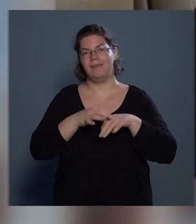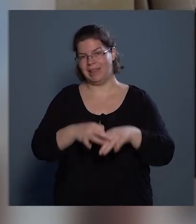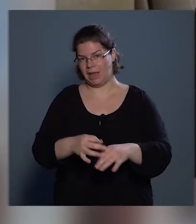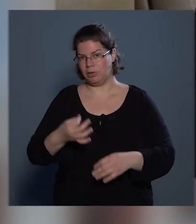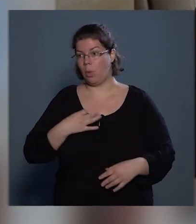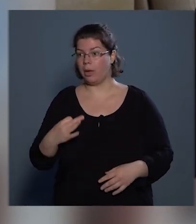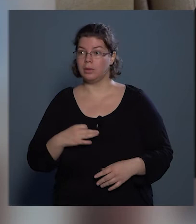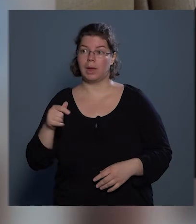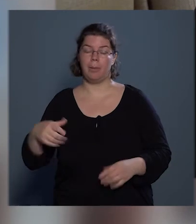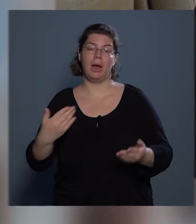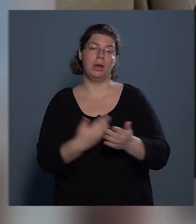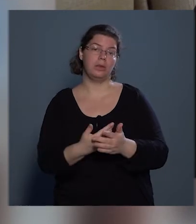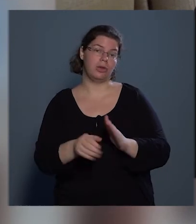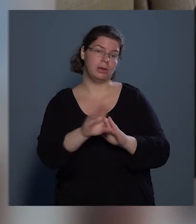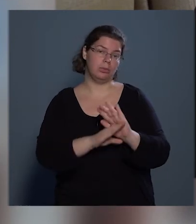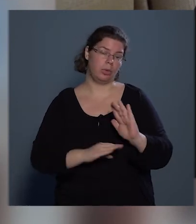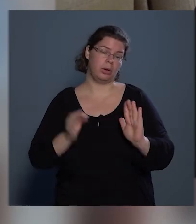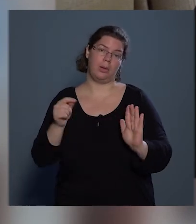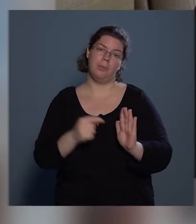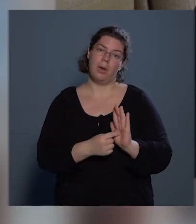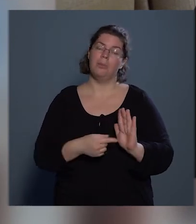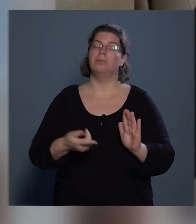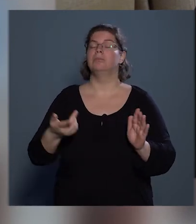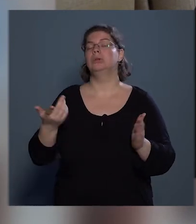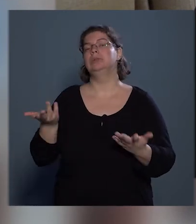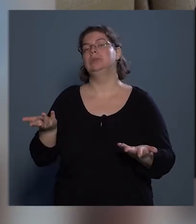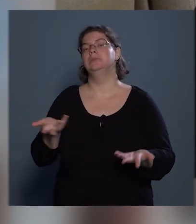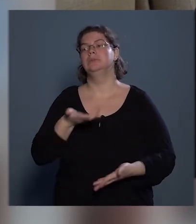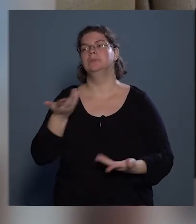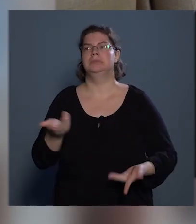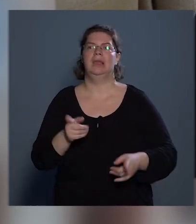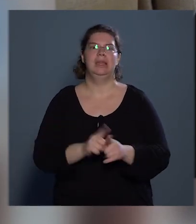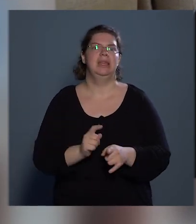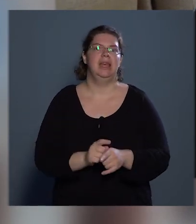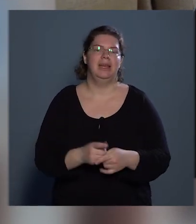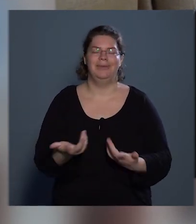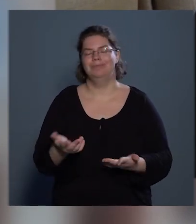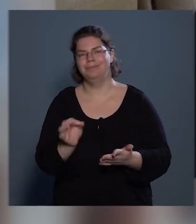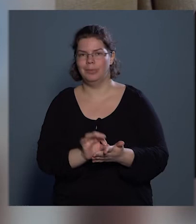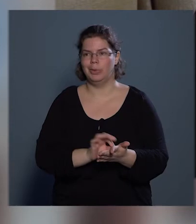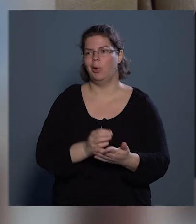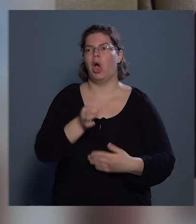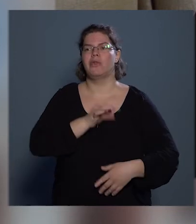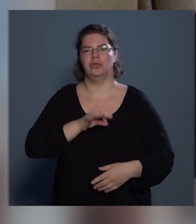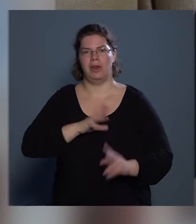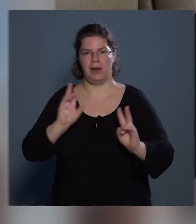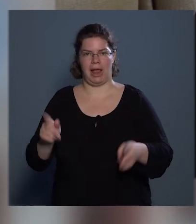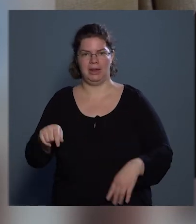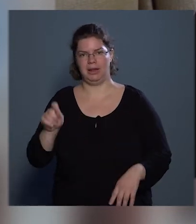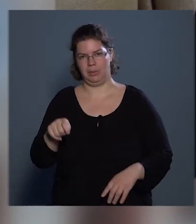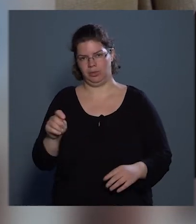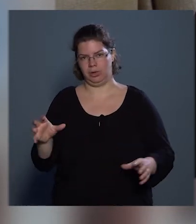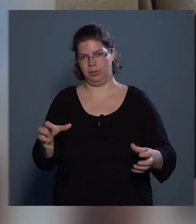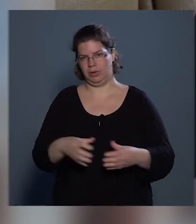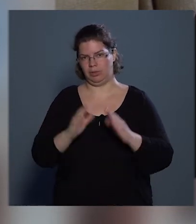gazdasági programban pont, hogy az ilyen neuralgikus pontoknak a hasznosítására kellene a képviselőtestület